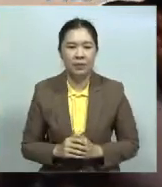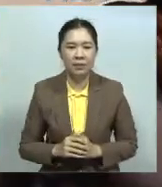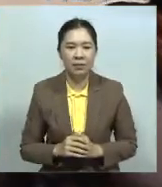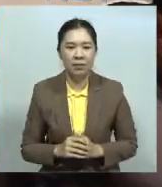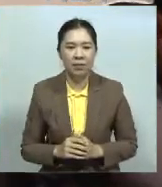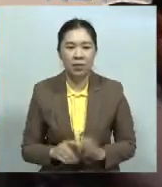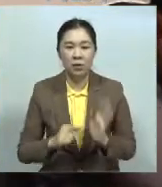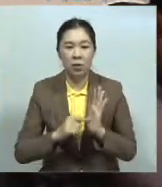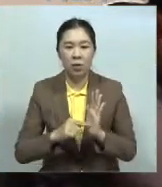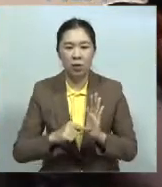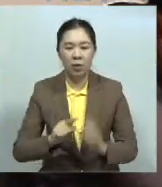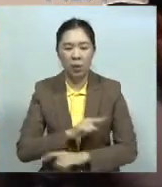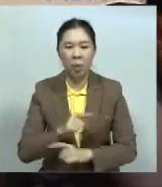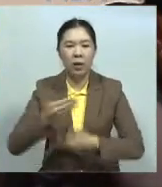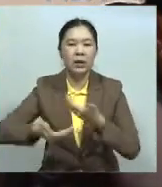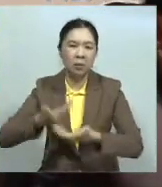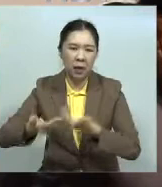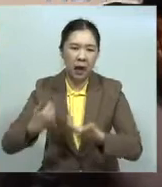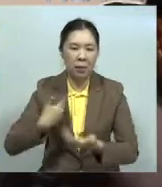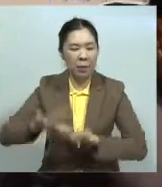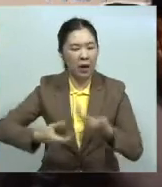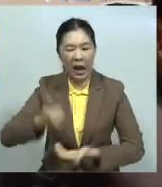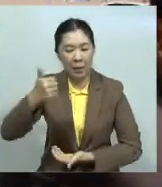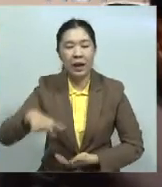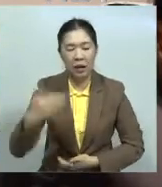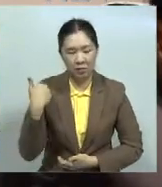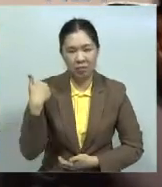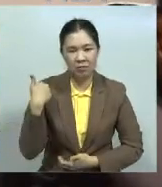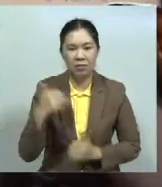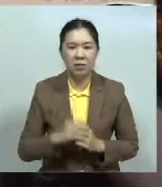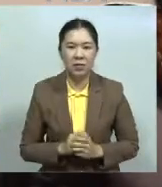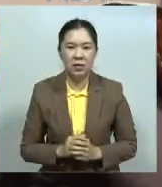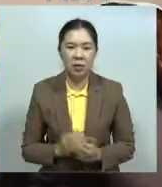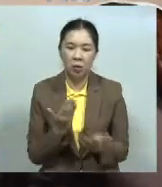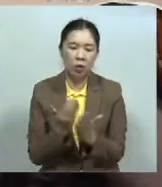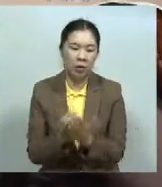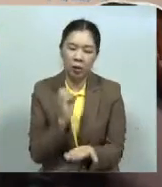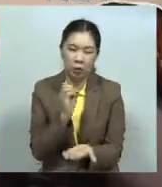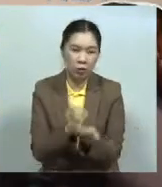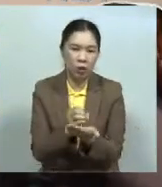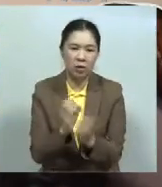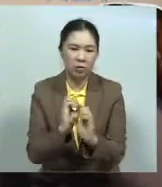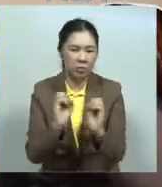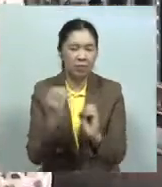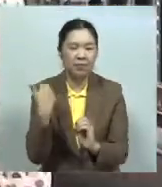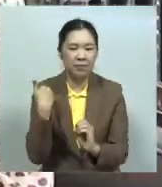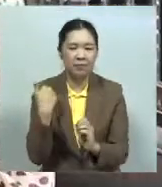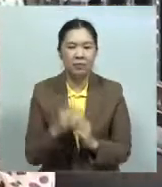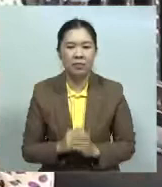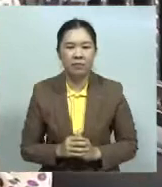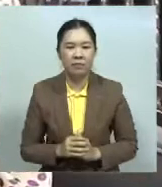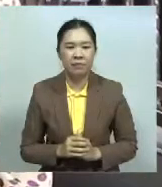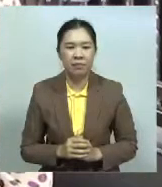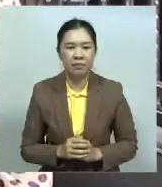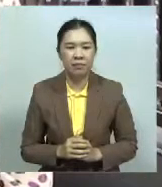สมมุติวันธรรมดาเราขายไม่ได้สักบาทยังมีมันขายไม่ได้ถ้าวันธรรมดาน่ะขายไม่ได้ไม่เรียกร้องอะไรแล้ว